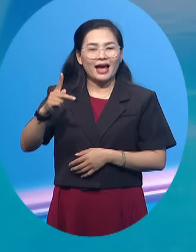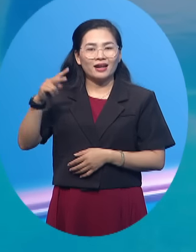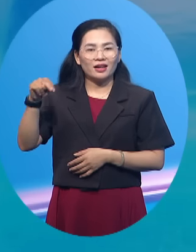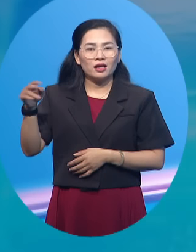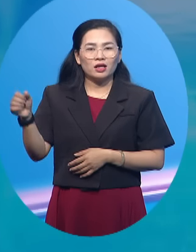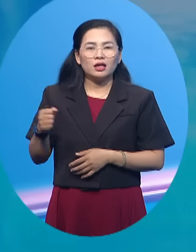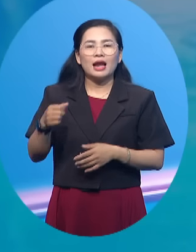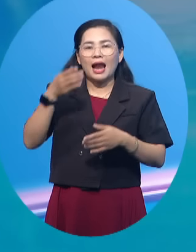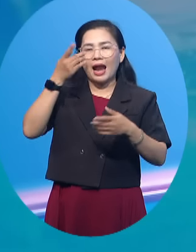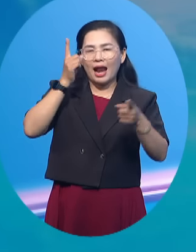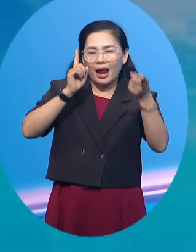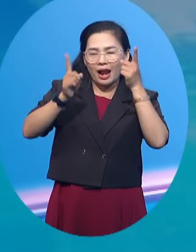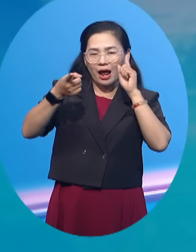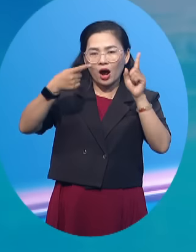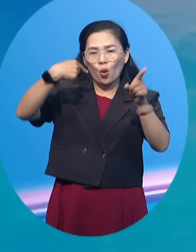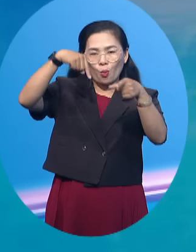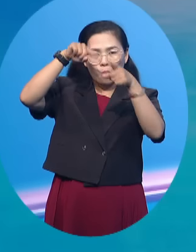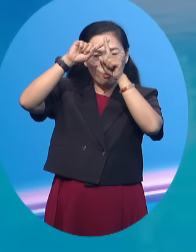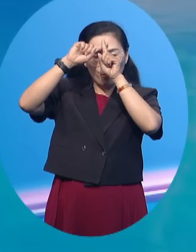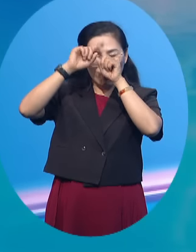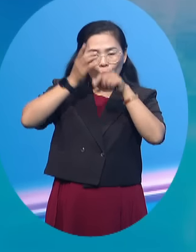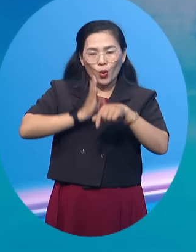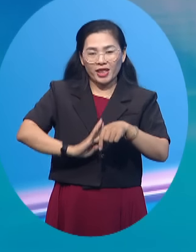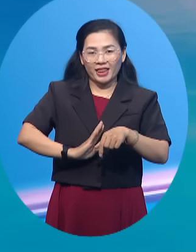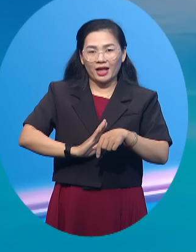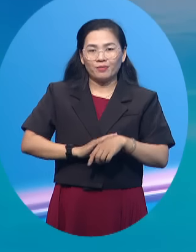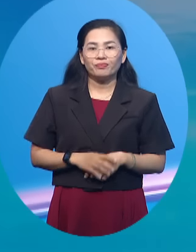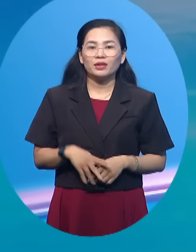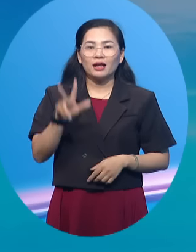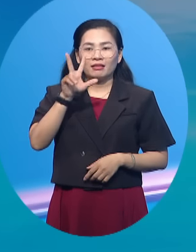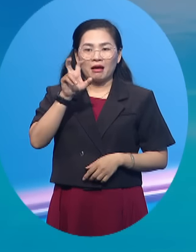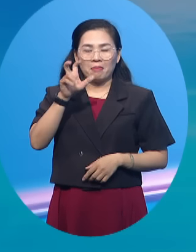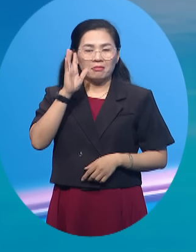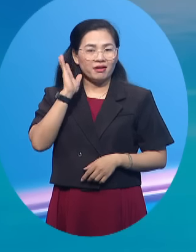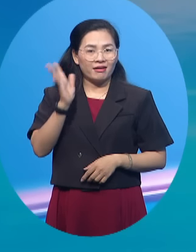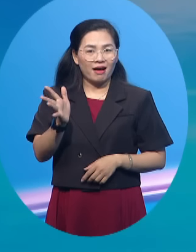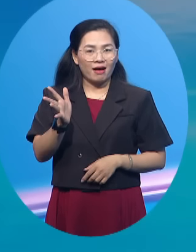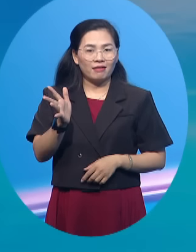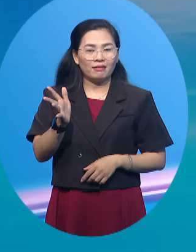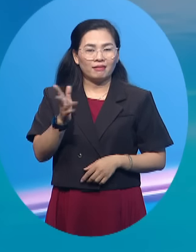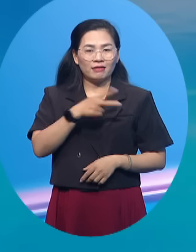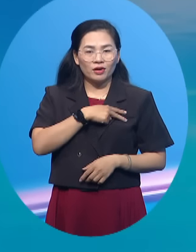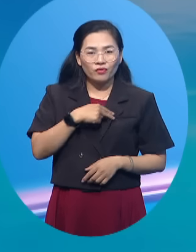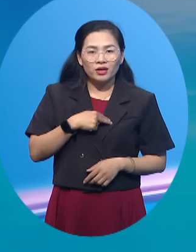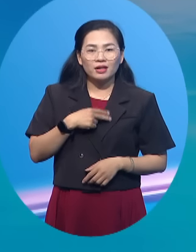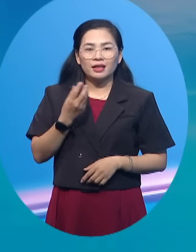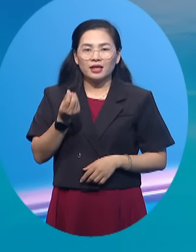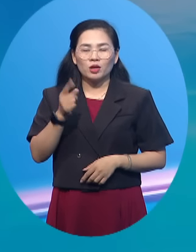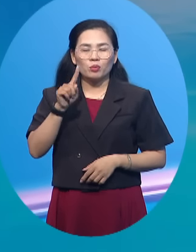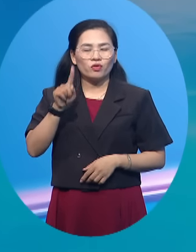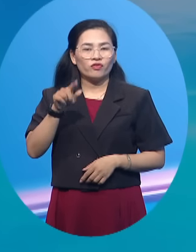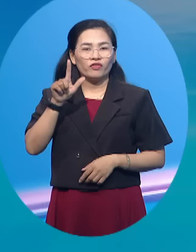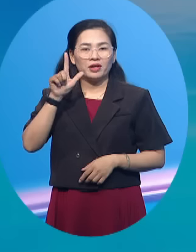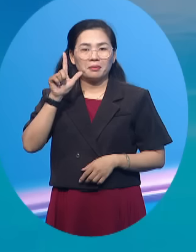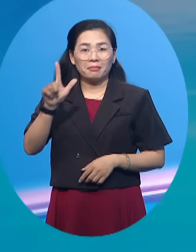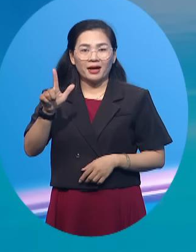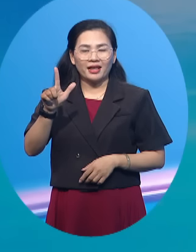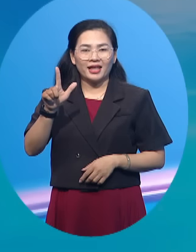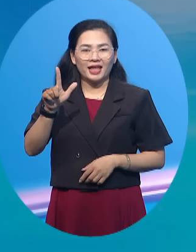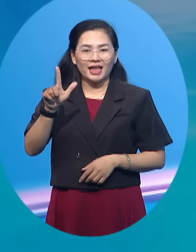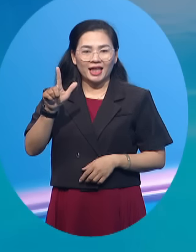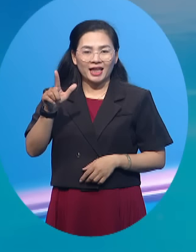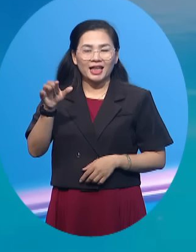Mỹ. Trong vai trò này, ông Kennedy sẽ giám sát 80.000 nhân viên, ngân sách 1,7 ngàn tỷ đô la và mạng lưới rộng lớn các